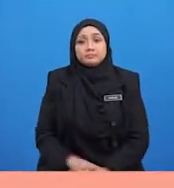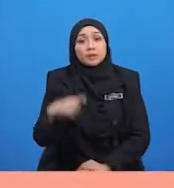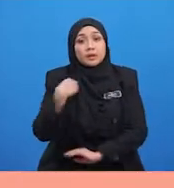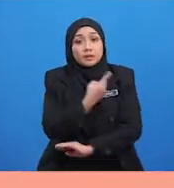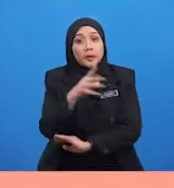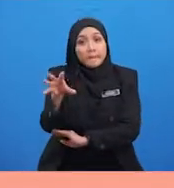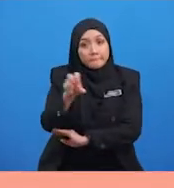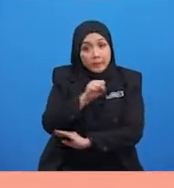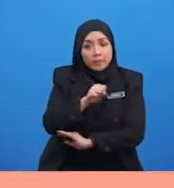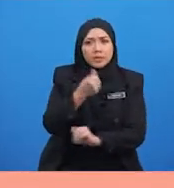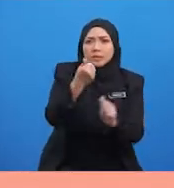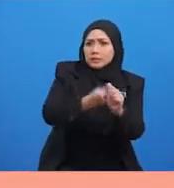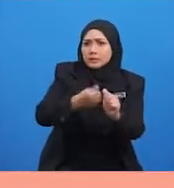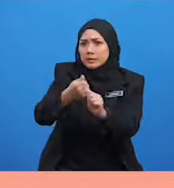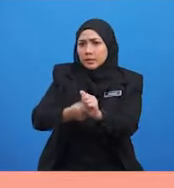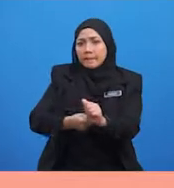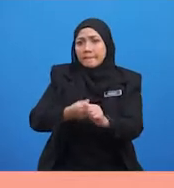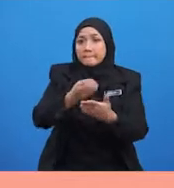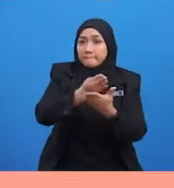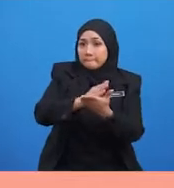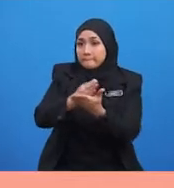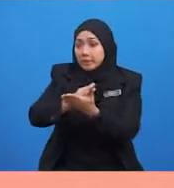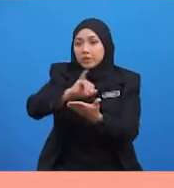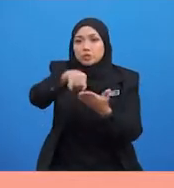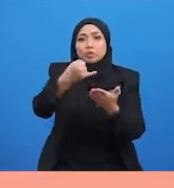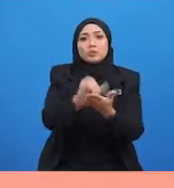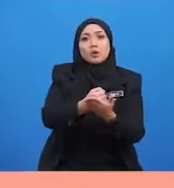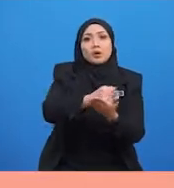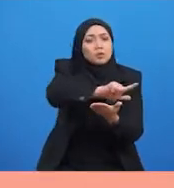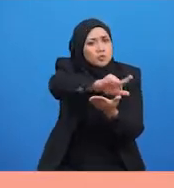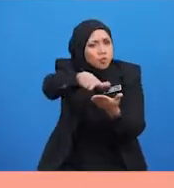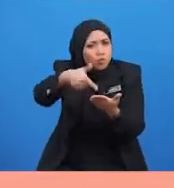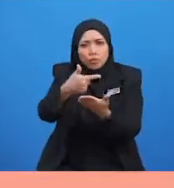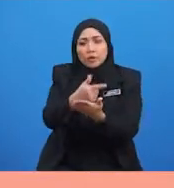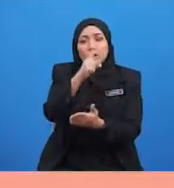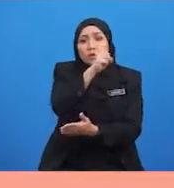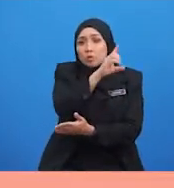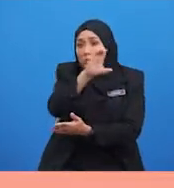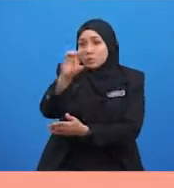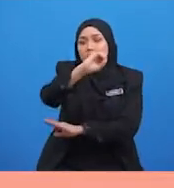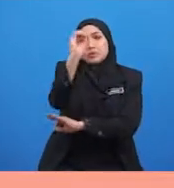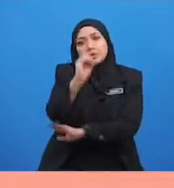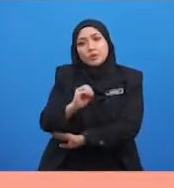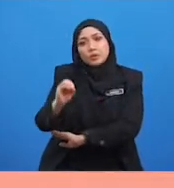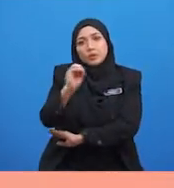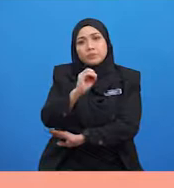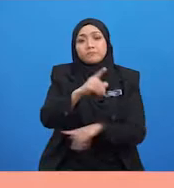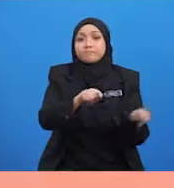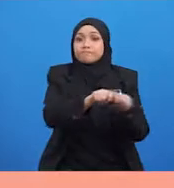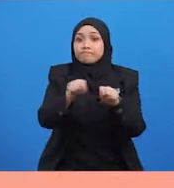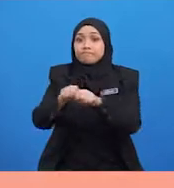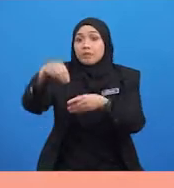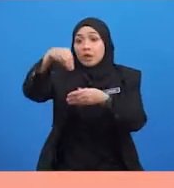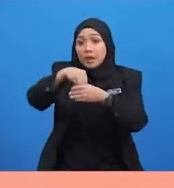Kita ambil di setiap bahagian jumlah keseluruhan 100%. Seperti dalam